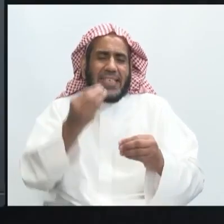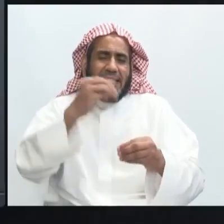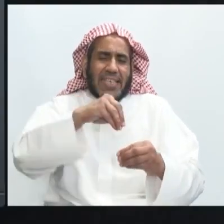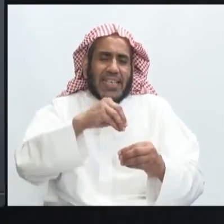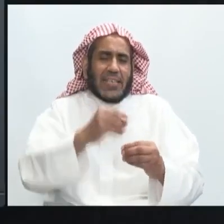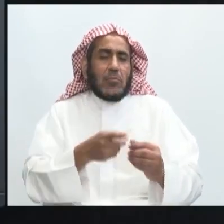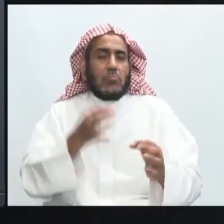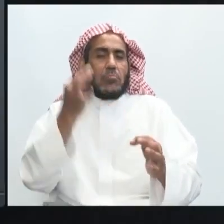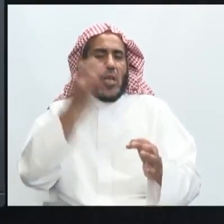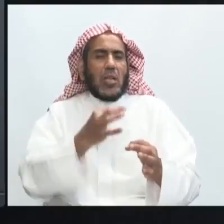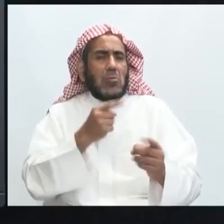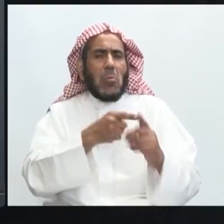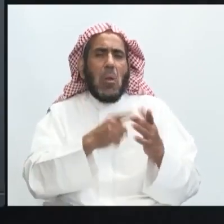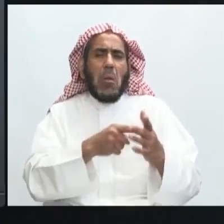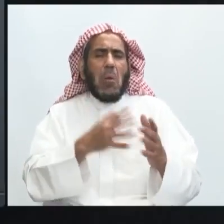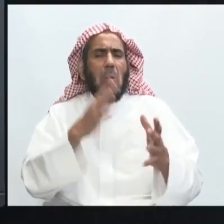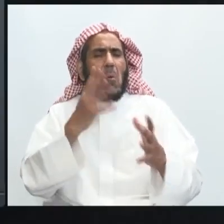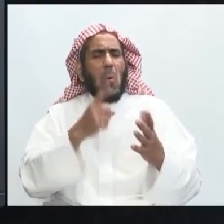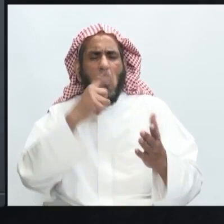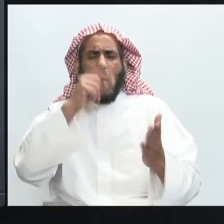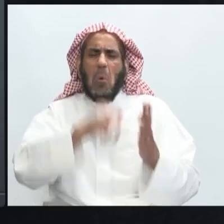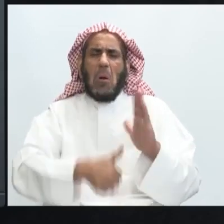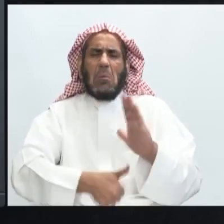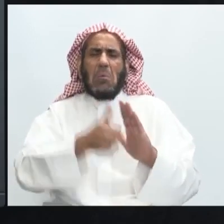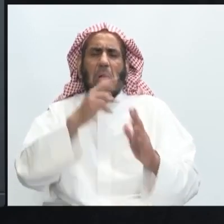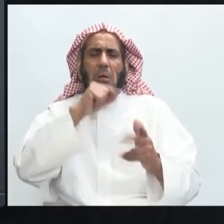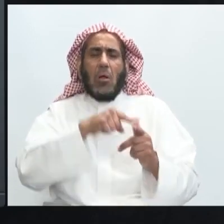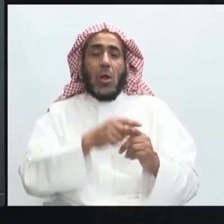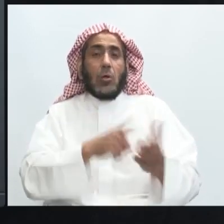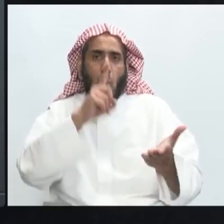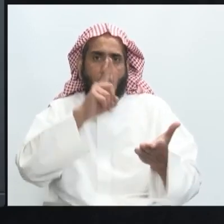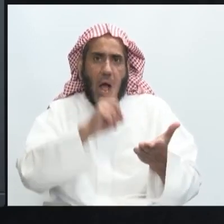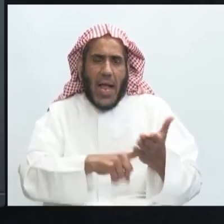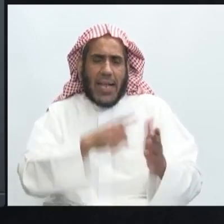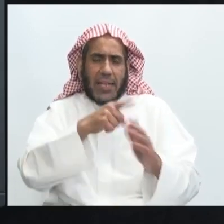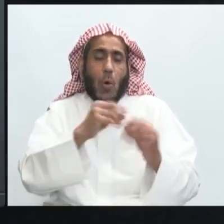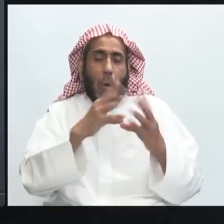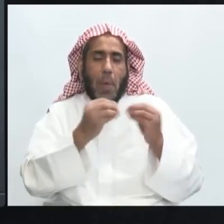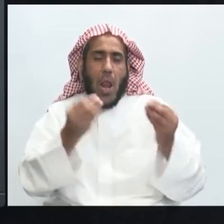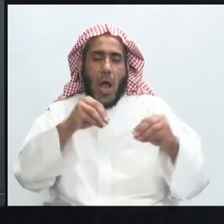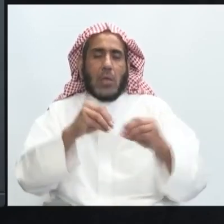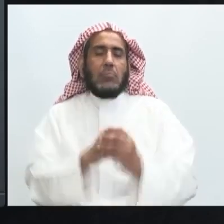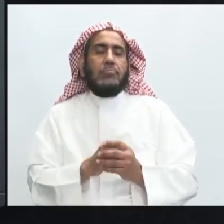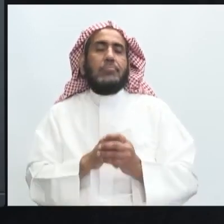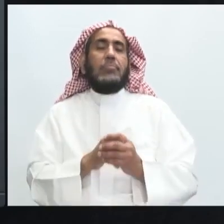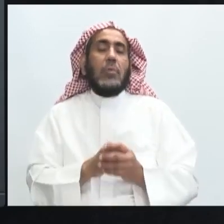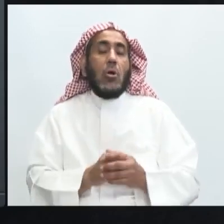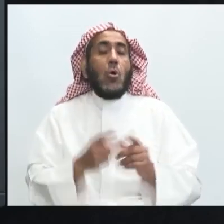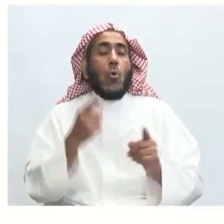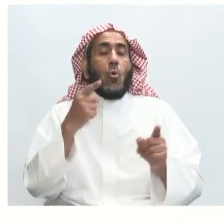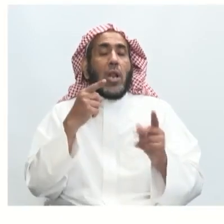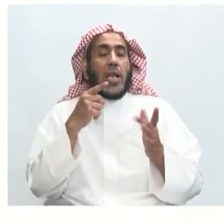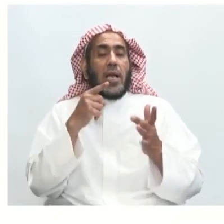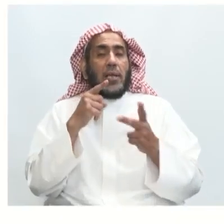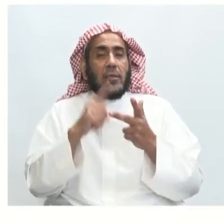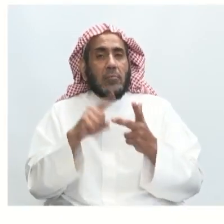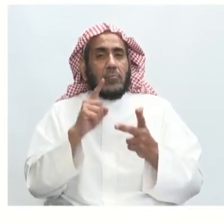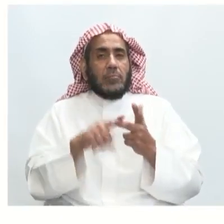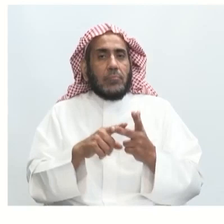تاكيد لانه منكر نجاحه ولم ينجح فانت انه هنا تؤكد له المعنى اكثر ولهذا